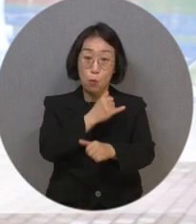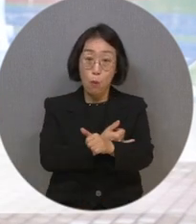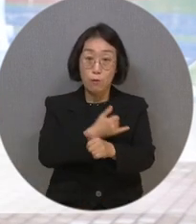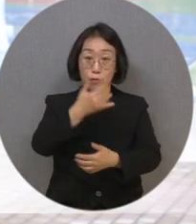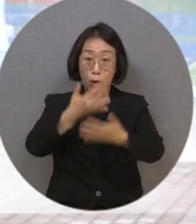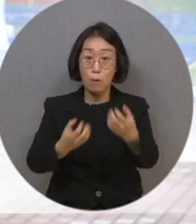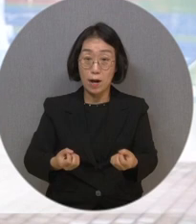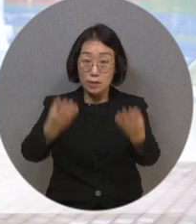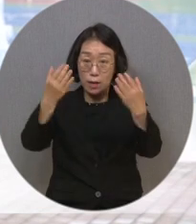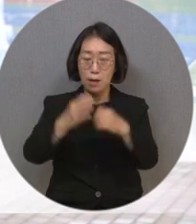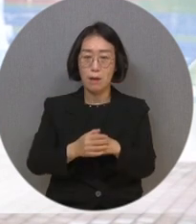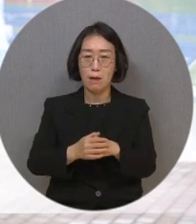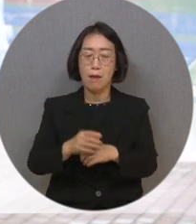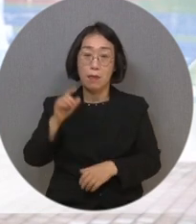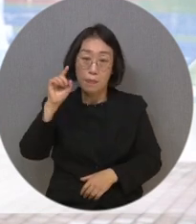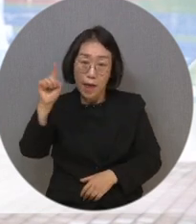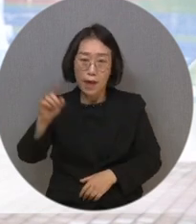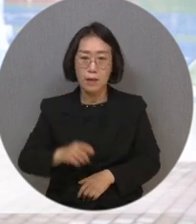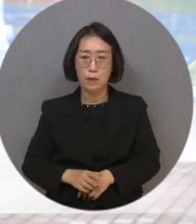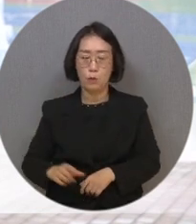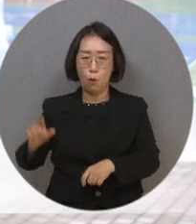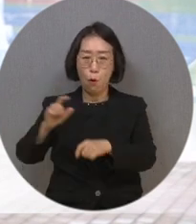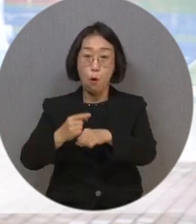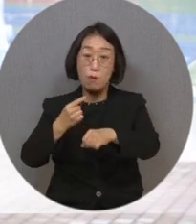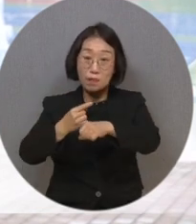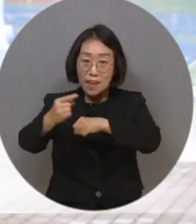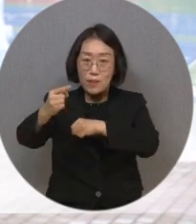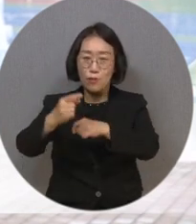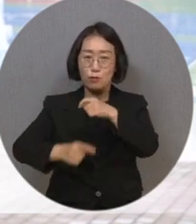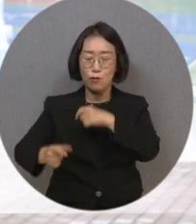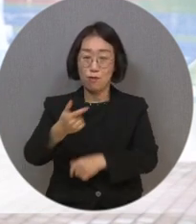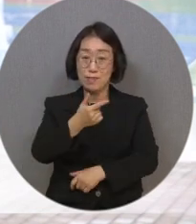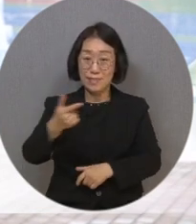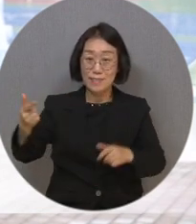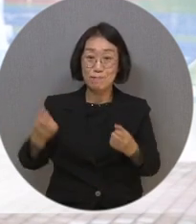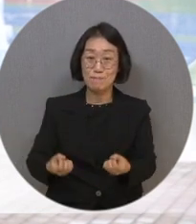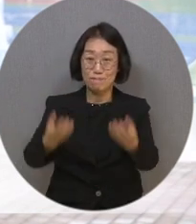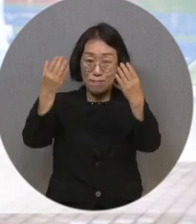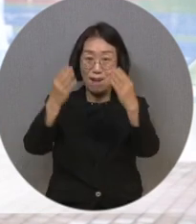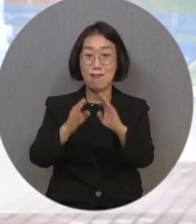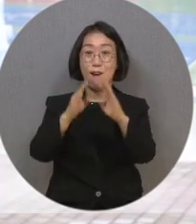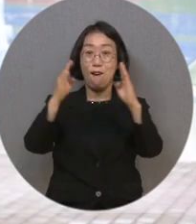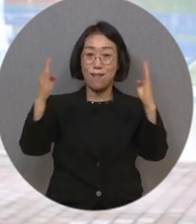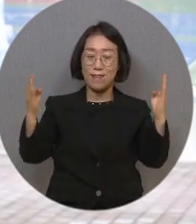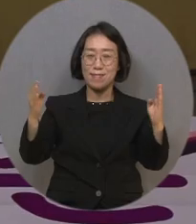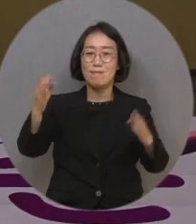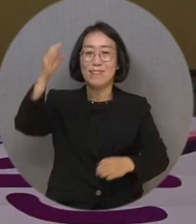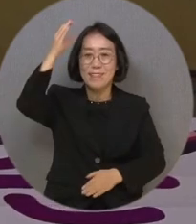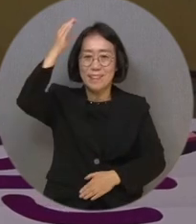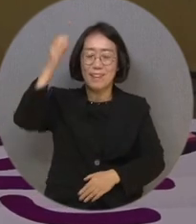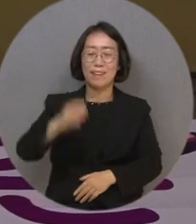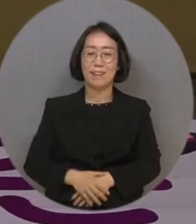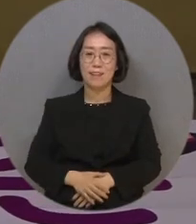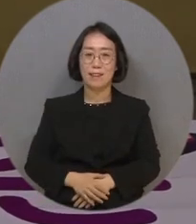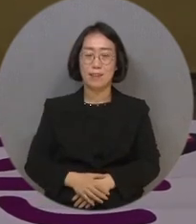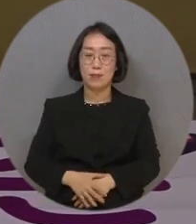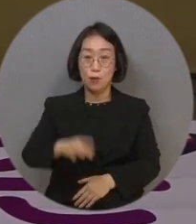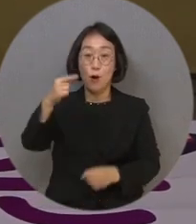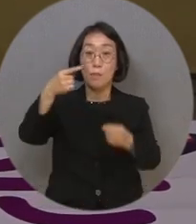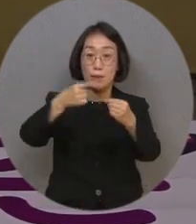장애인권영화제가 오늘보다는 내일, 올해보다는 내년이 더 큰 행사가 됐으면 하는 바람입니다.